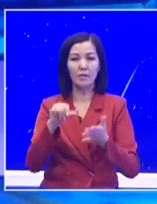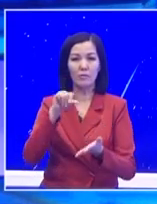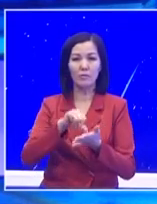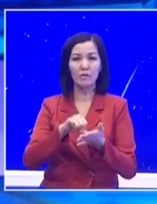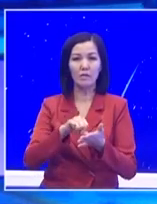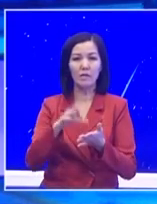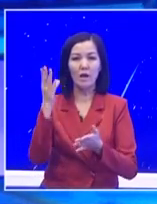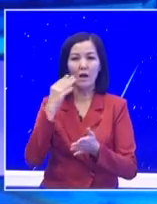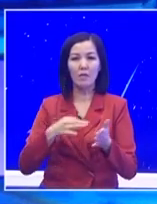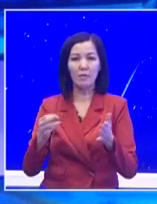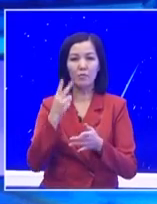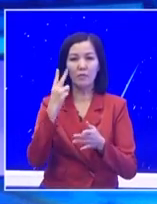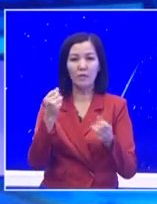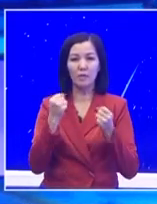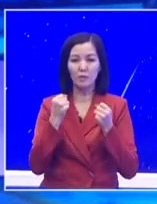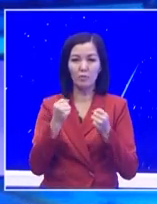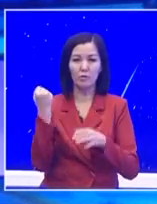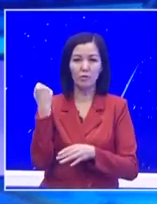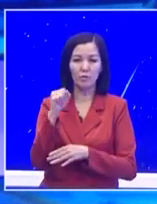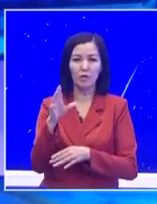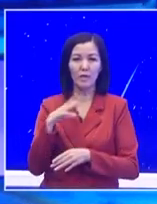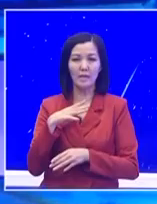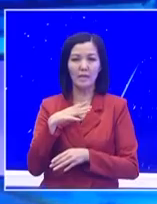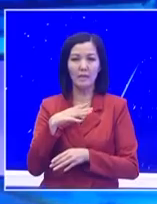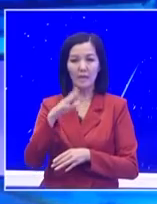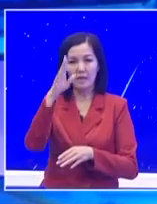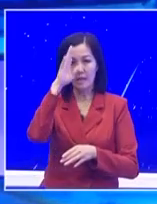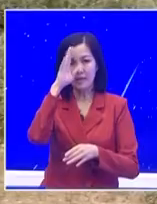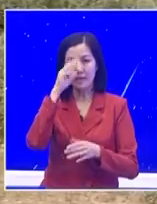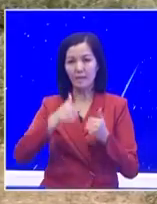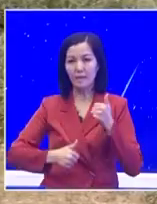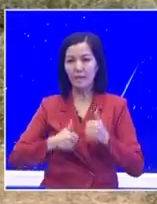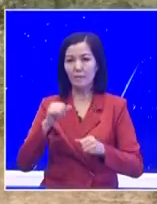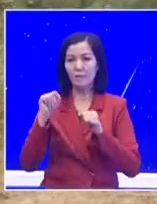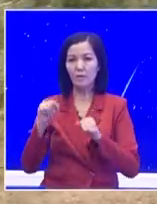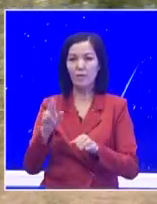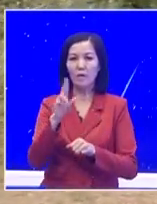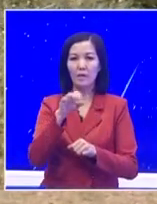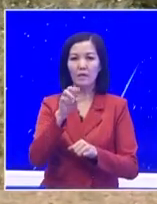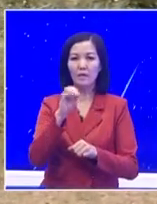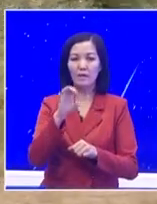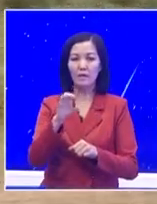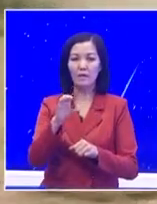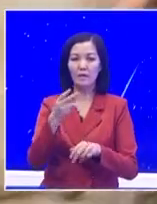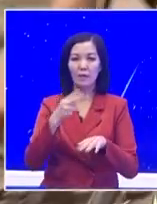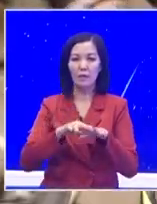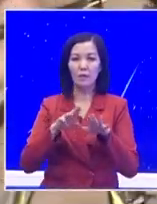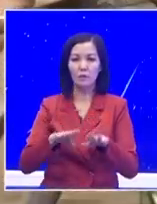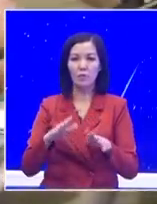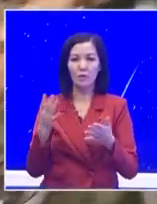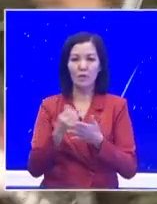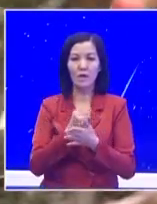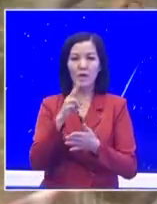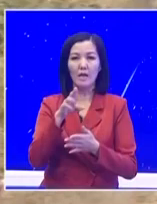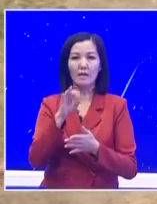көрсеткен Алматы облысының екі спортшысы жүлдегер атанды. Ерлер арасында ел намысын қорғаған Денис Сергеенко күміс медальға ие болды. Ал